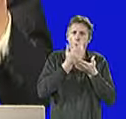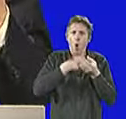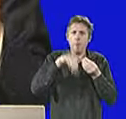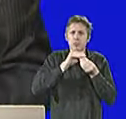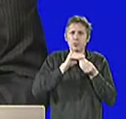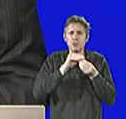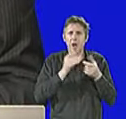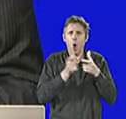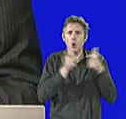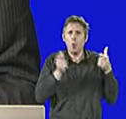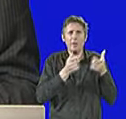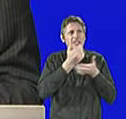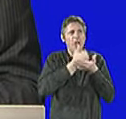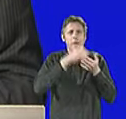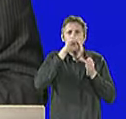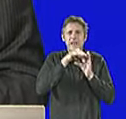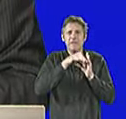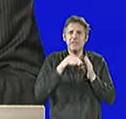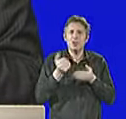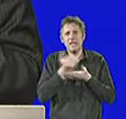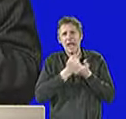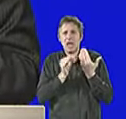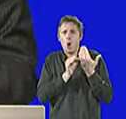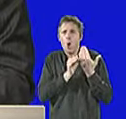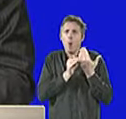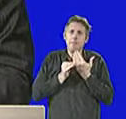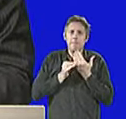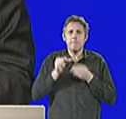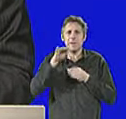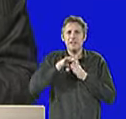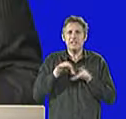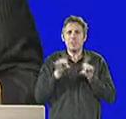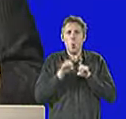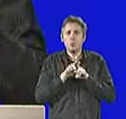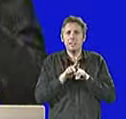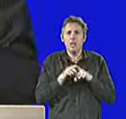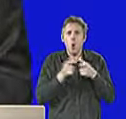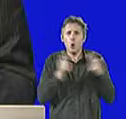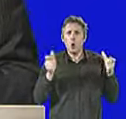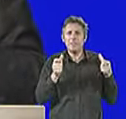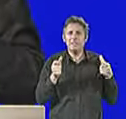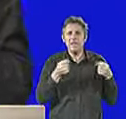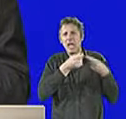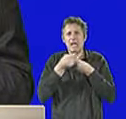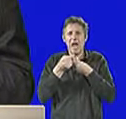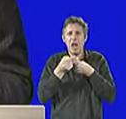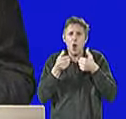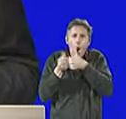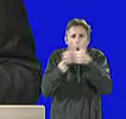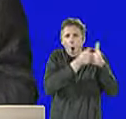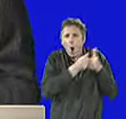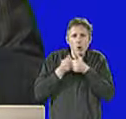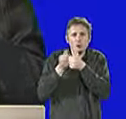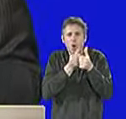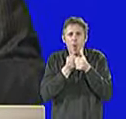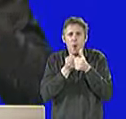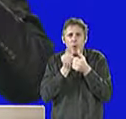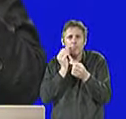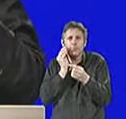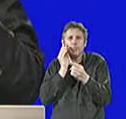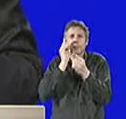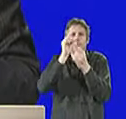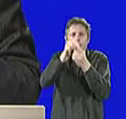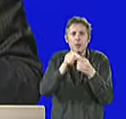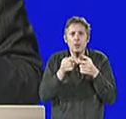parce que l'entreprise doit redevenir une communauté destin et qu'il est insupportable de considérer que quand il y a l'échec